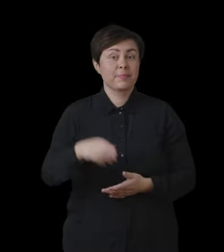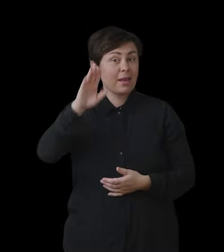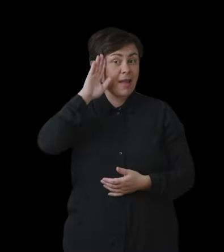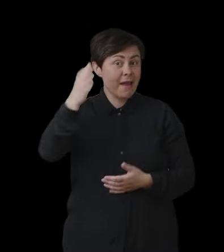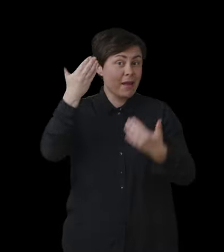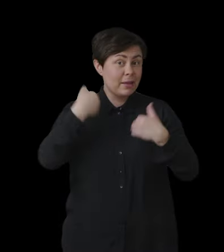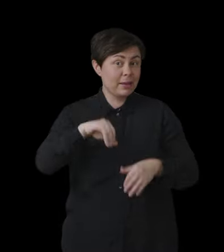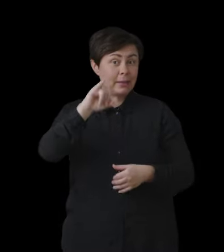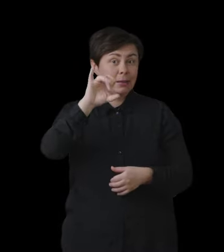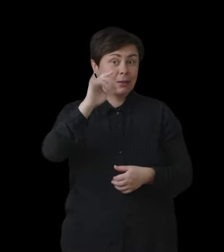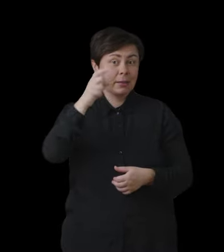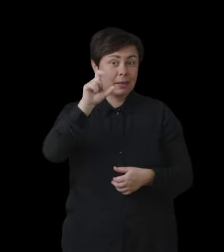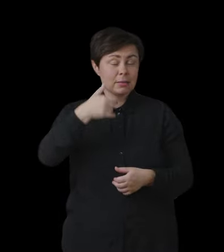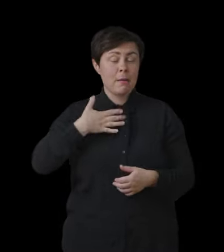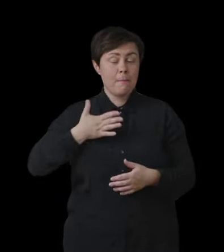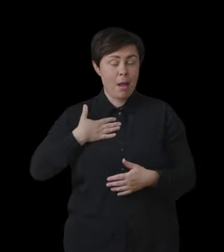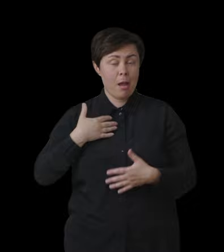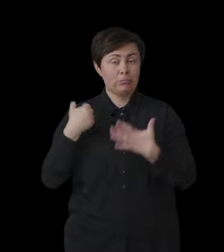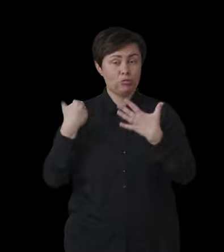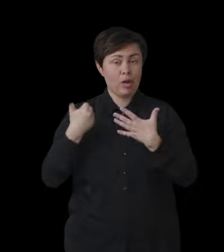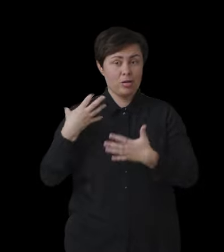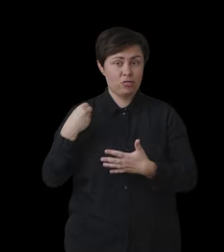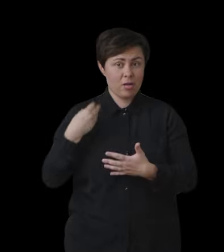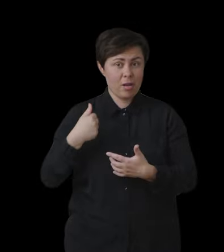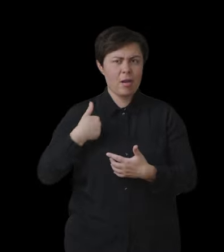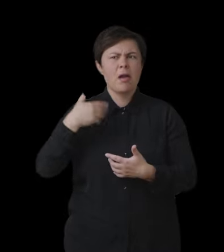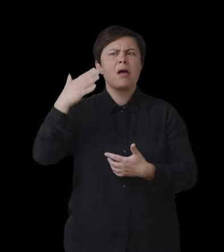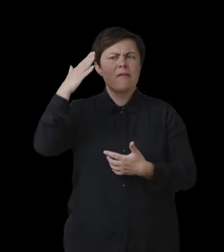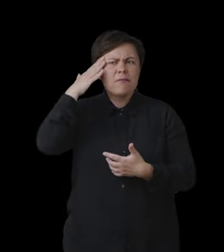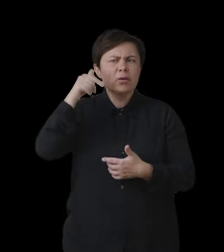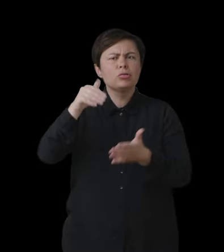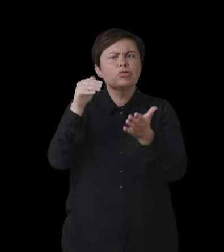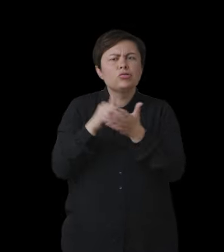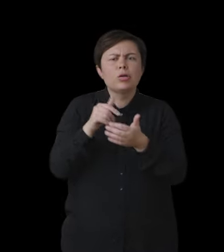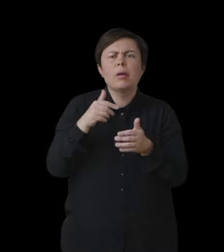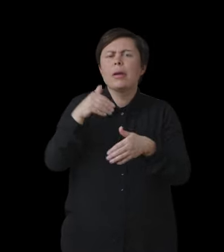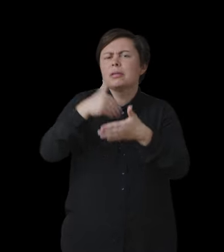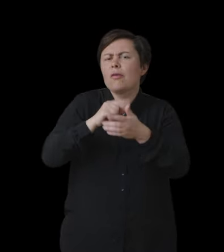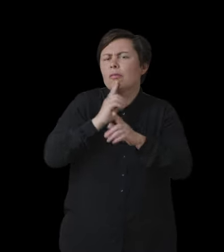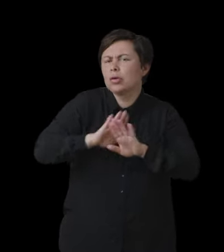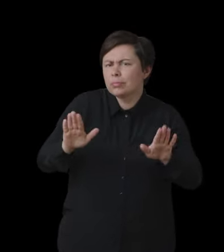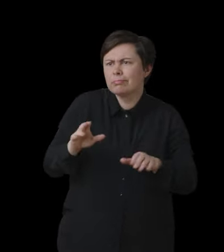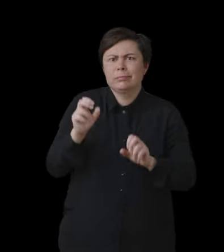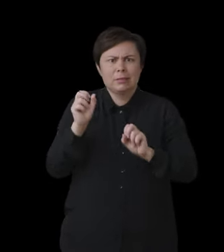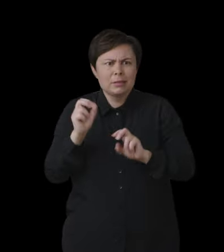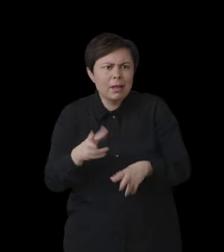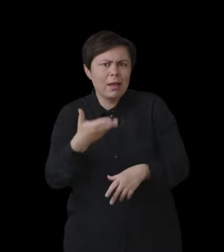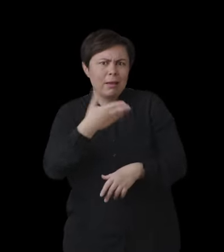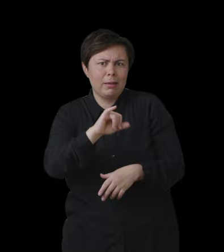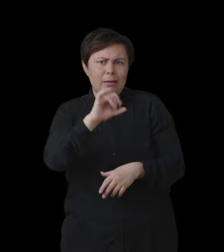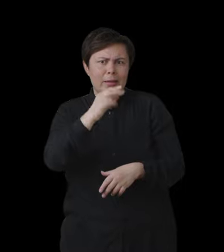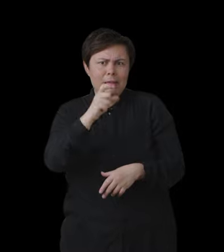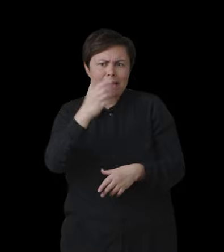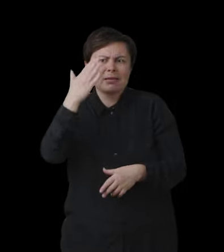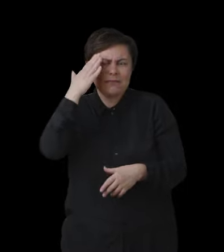Hej, jestem Ignacy. Mam 6 lat i wiem, że na seansie trzeba zachować ciszę. No tak. Ignacy